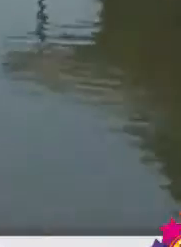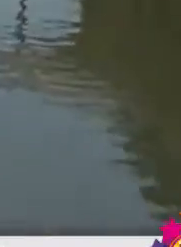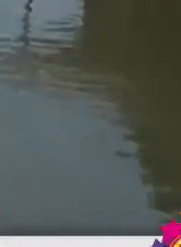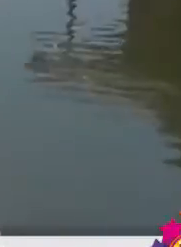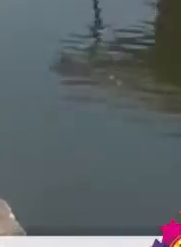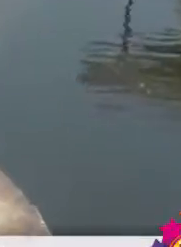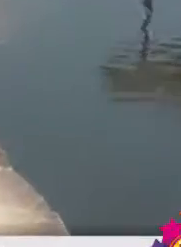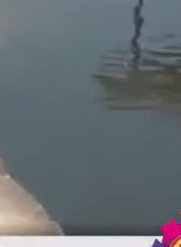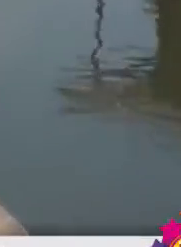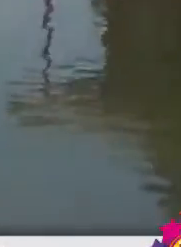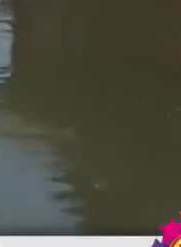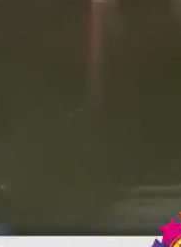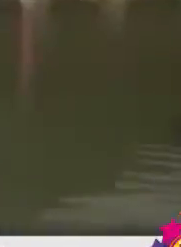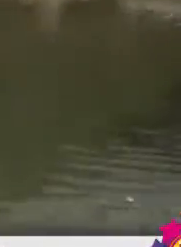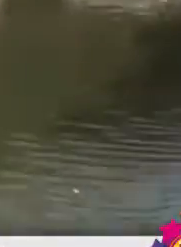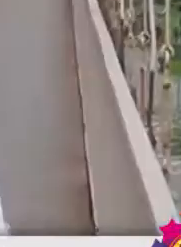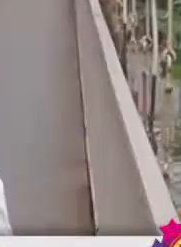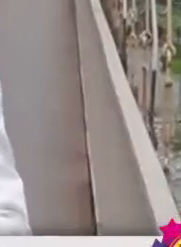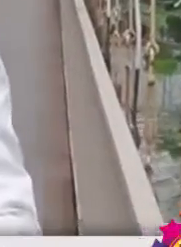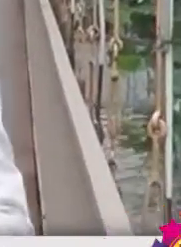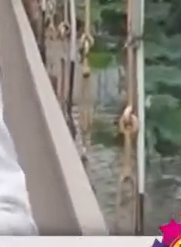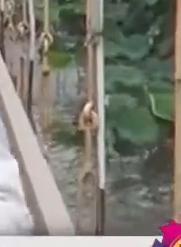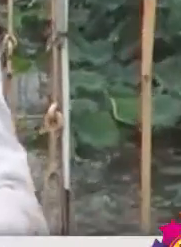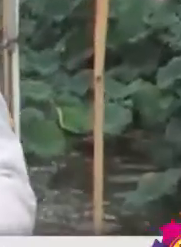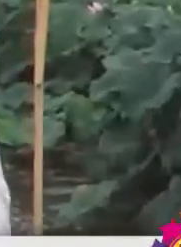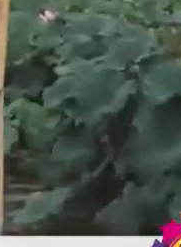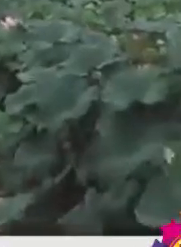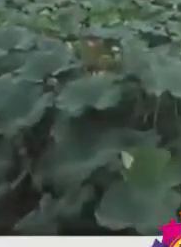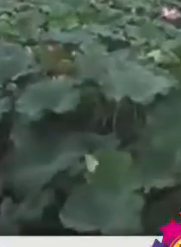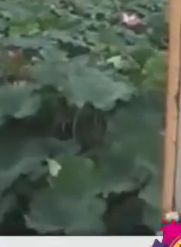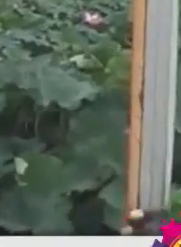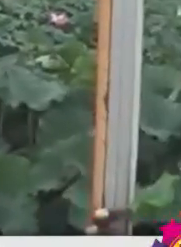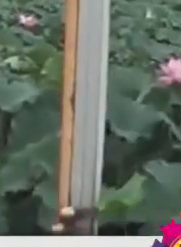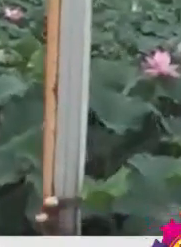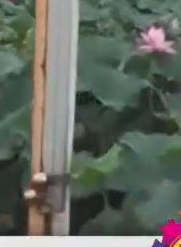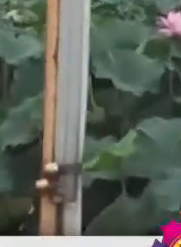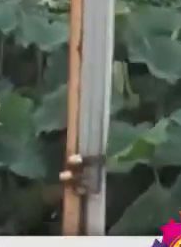아프지 않는 나의